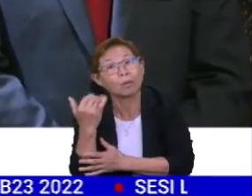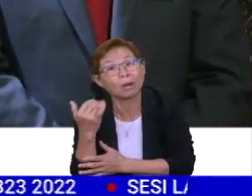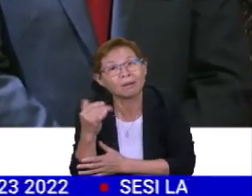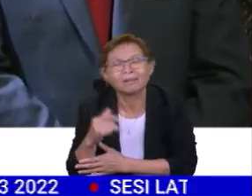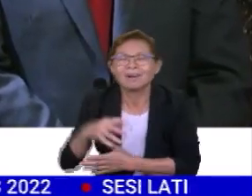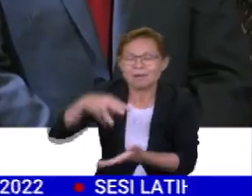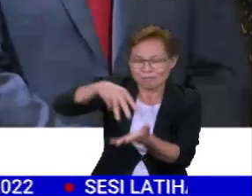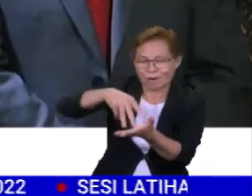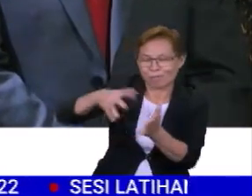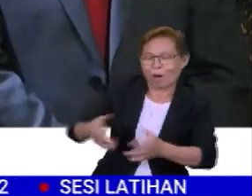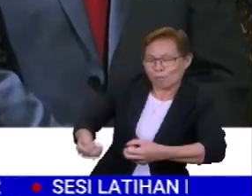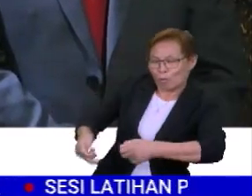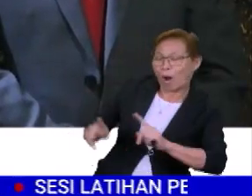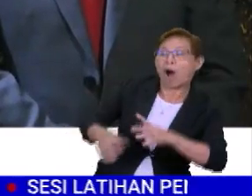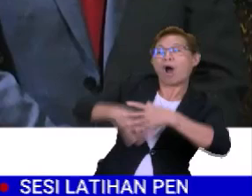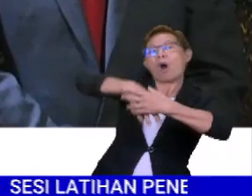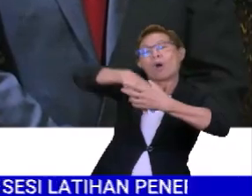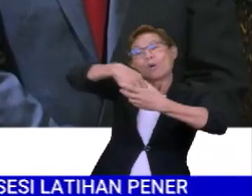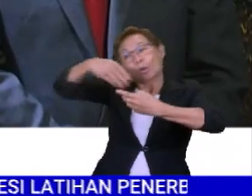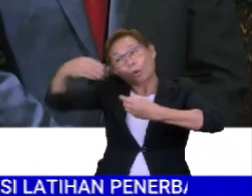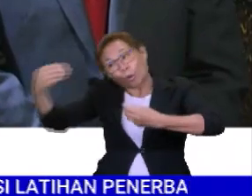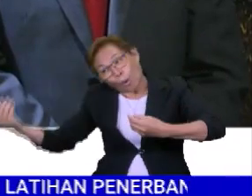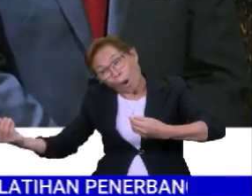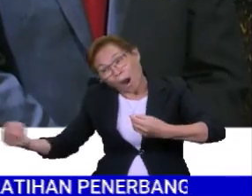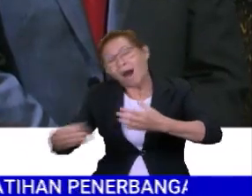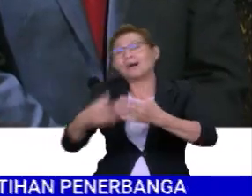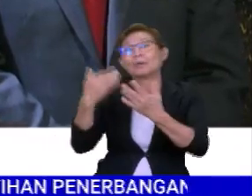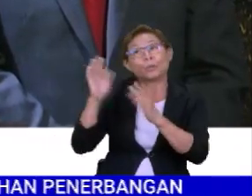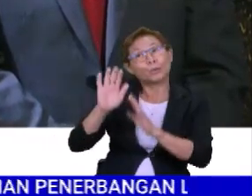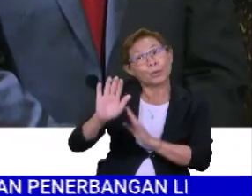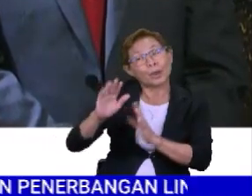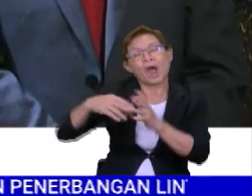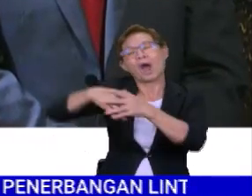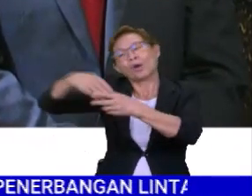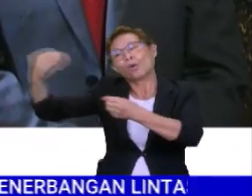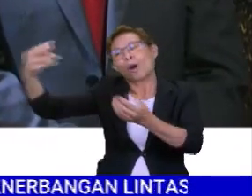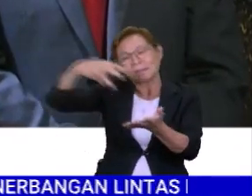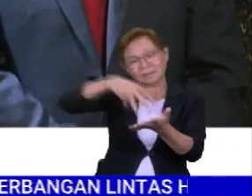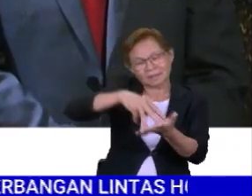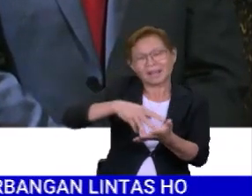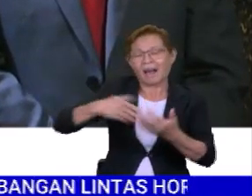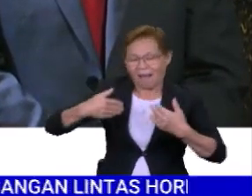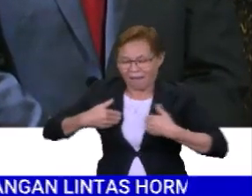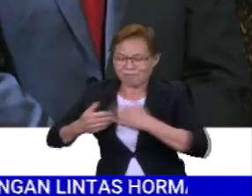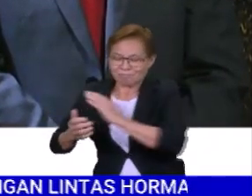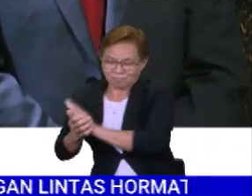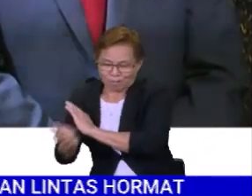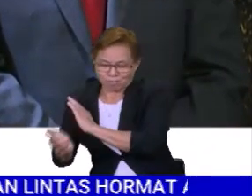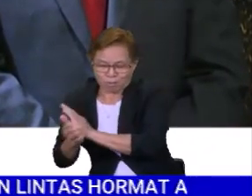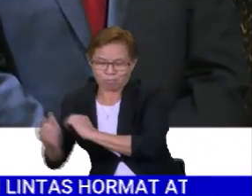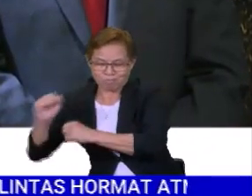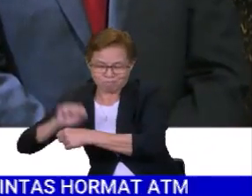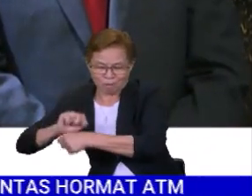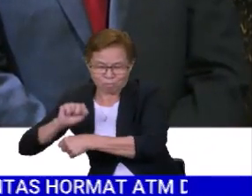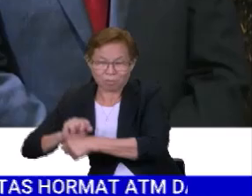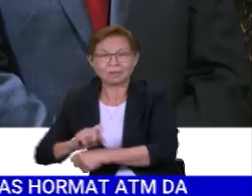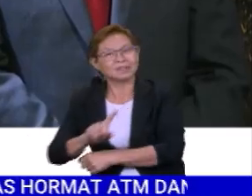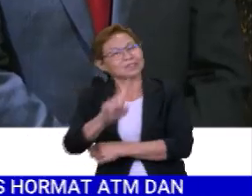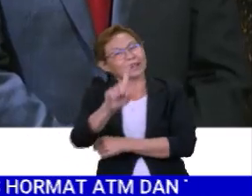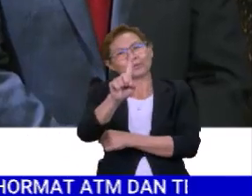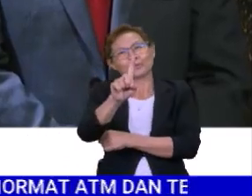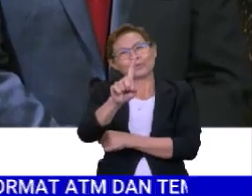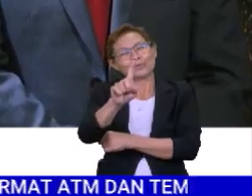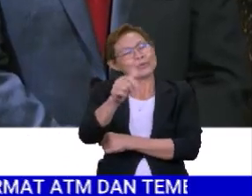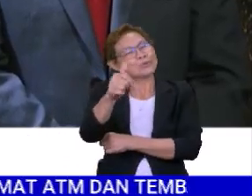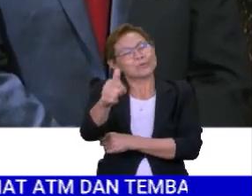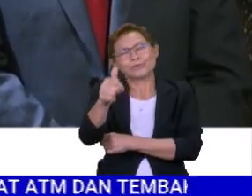mereka peluang selepas mereka nanti keluar daripada penjara. Ini adalah sesuatu yang